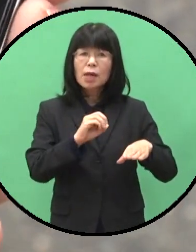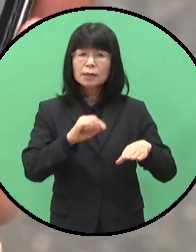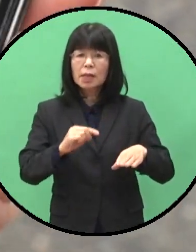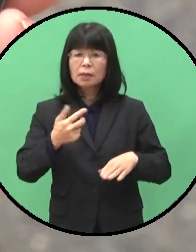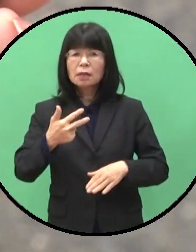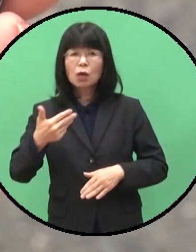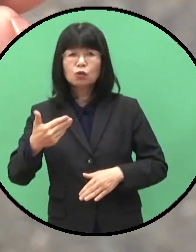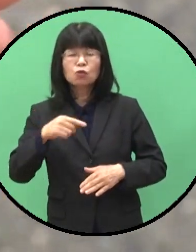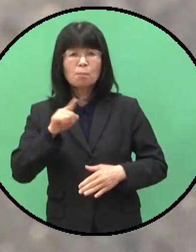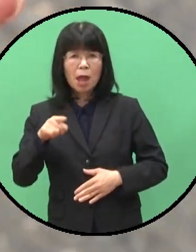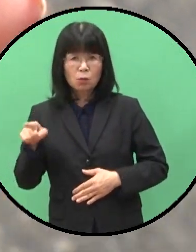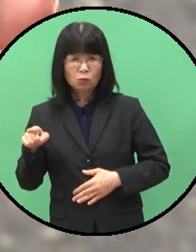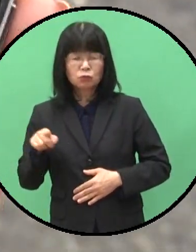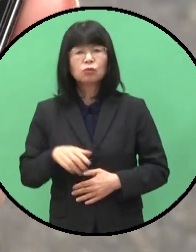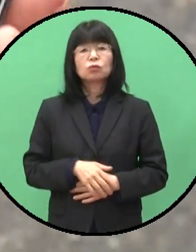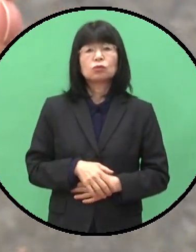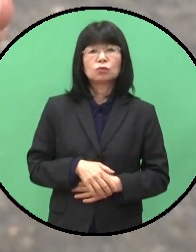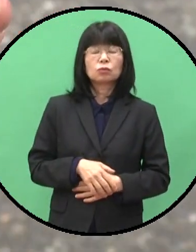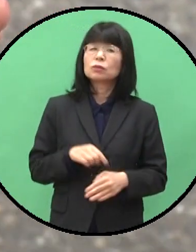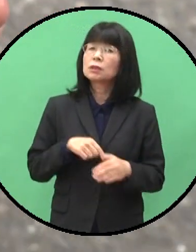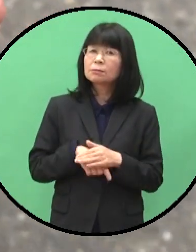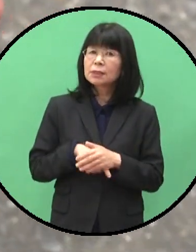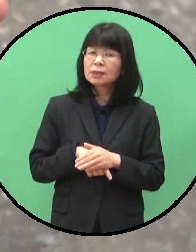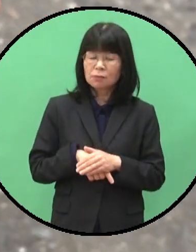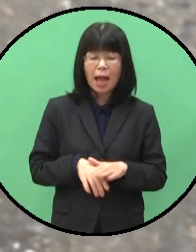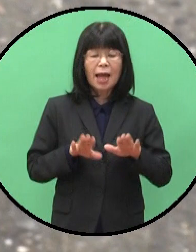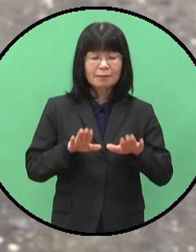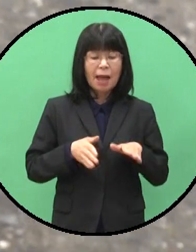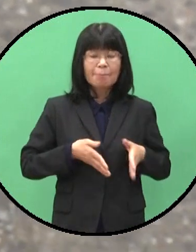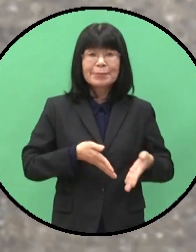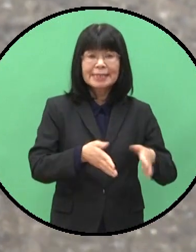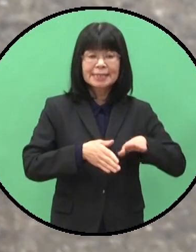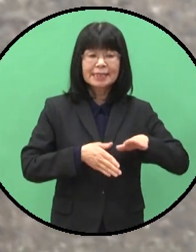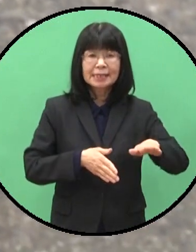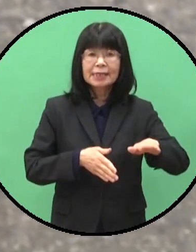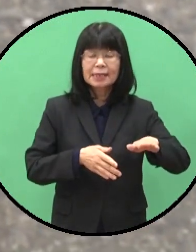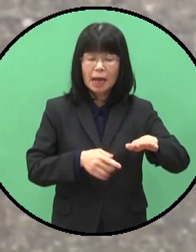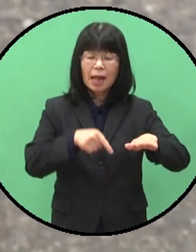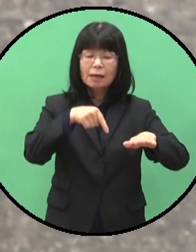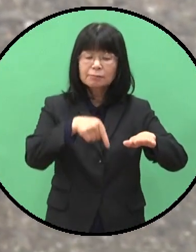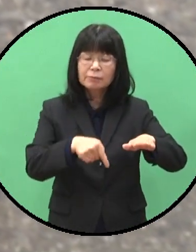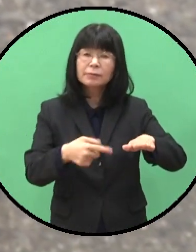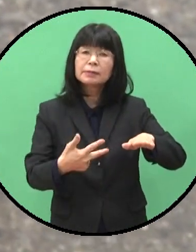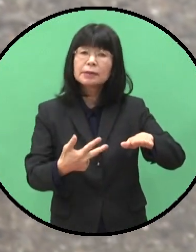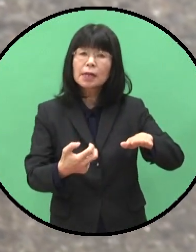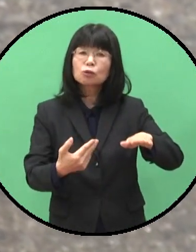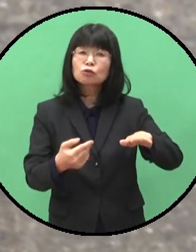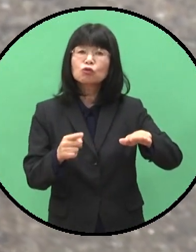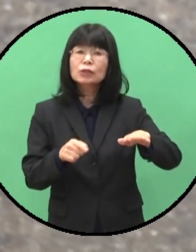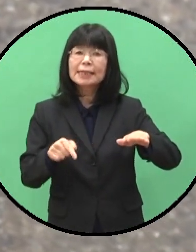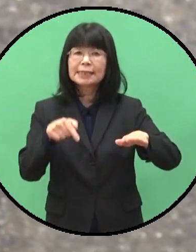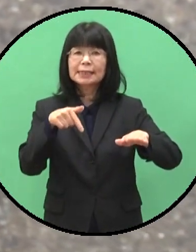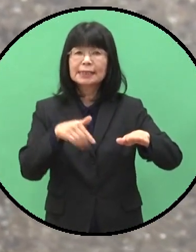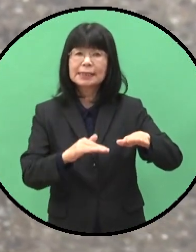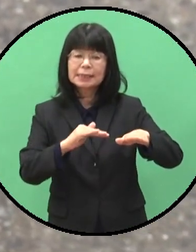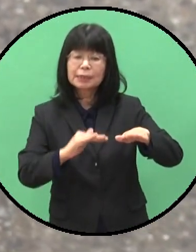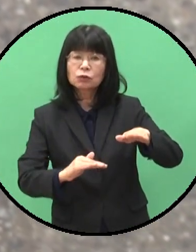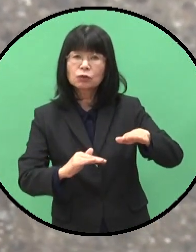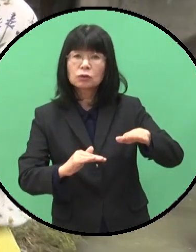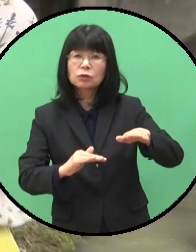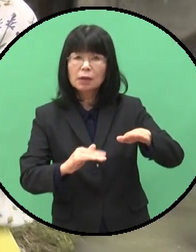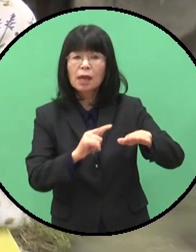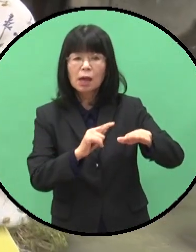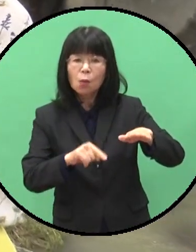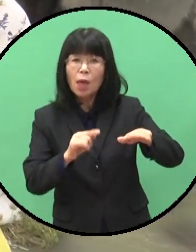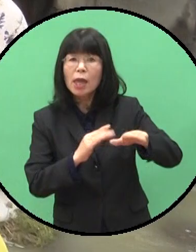ートルとなっていますが、 ここのちょうど舗装の天場から、79センチ下、さらに、水位が上昇します